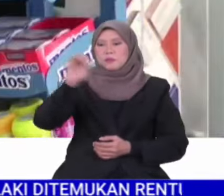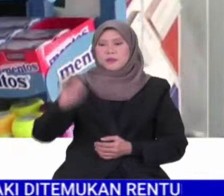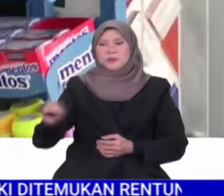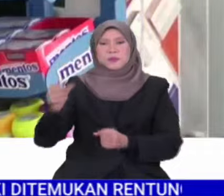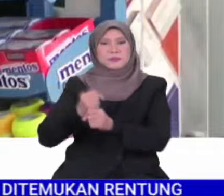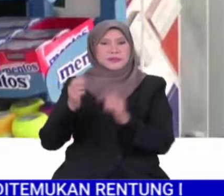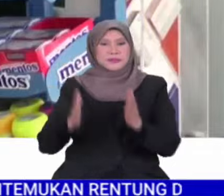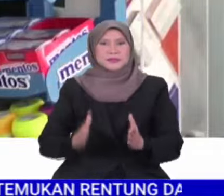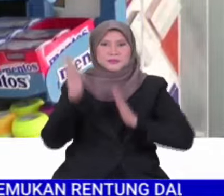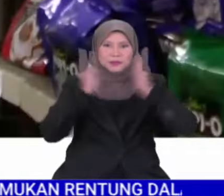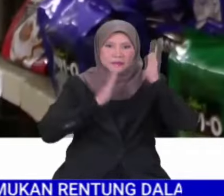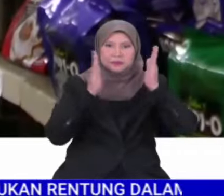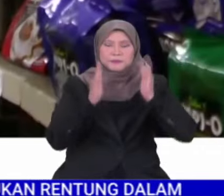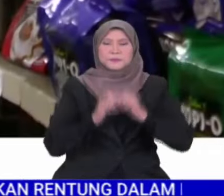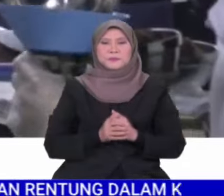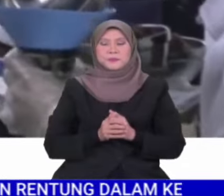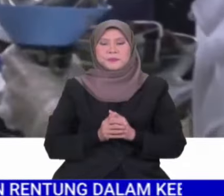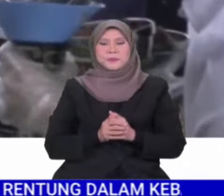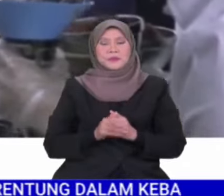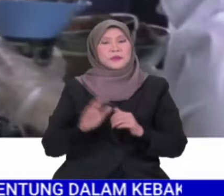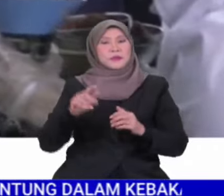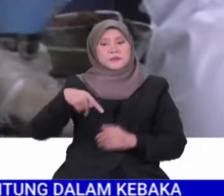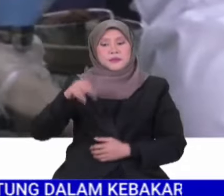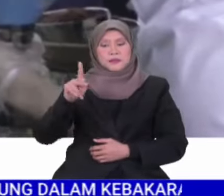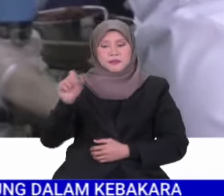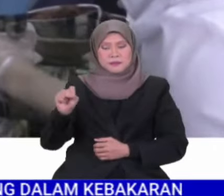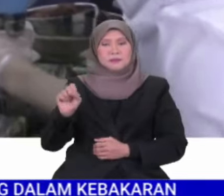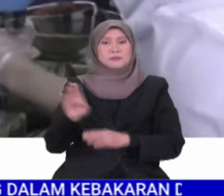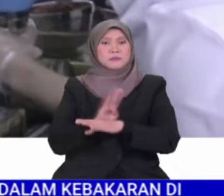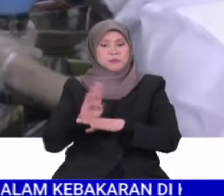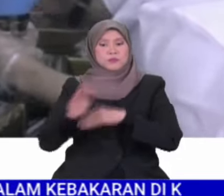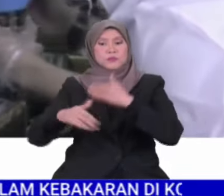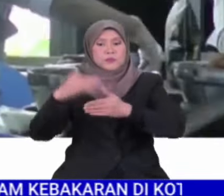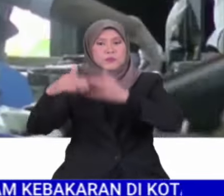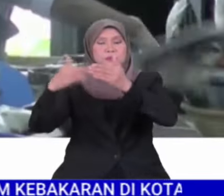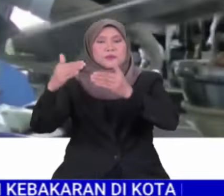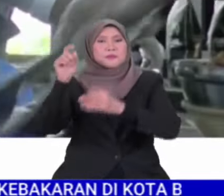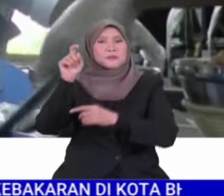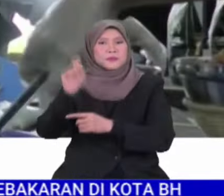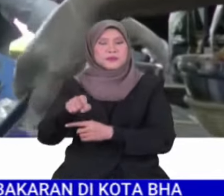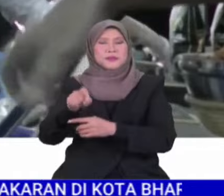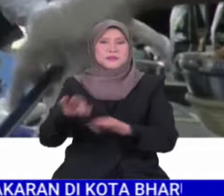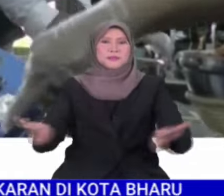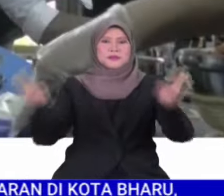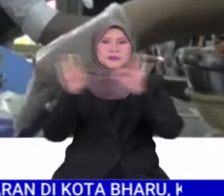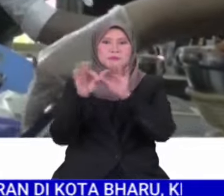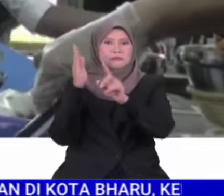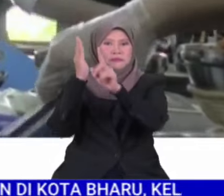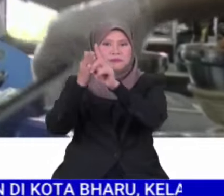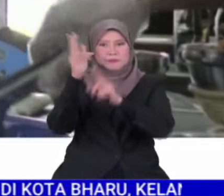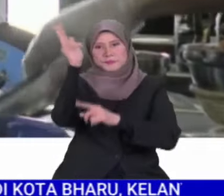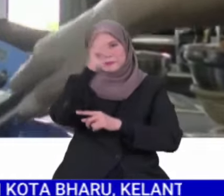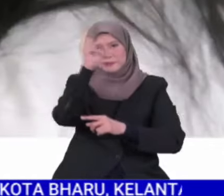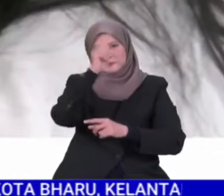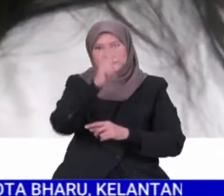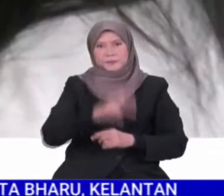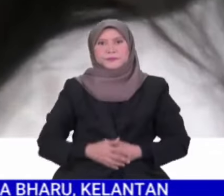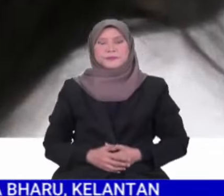tenaga kerja negara. Justru memastikan PKS berkembang dan maju harus menjadi keutamaan kerajaan.